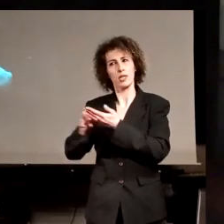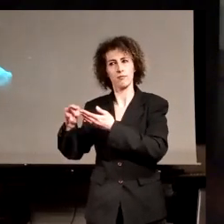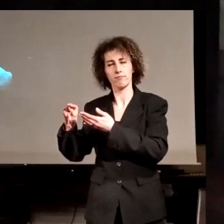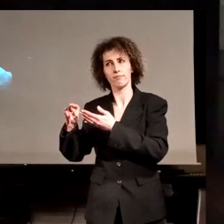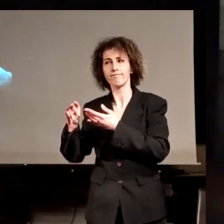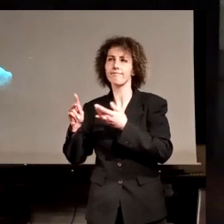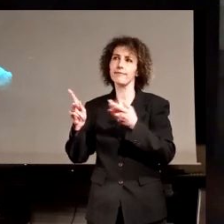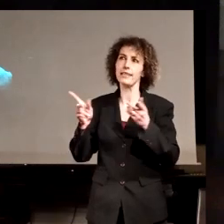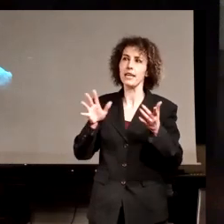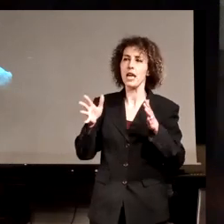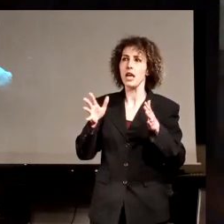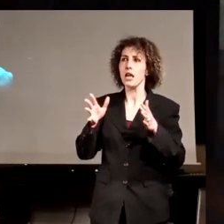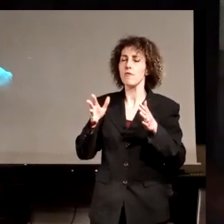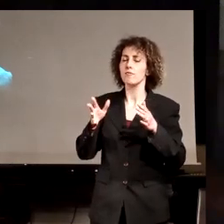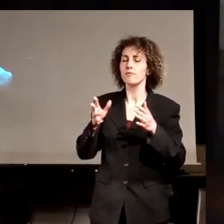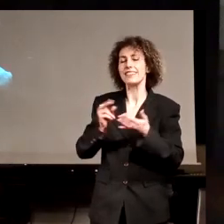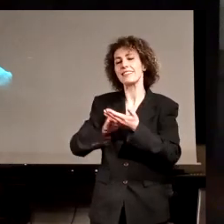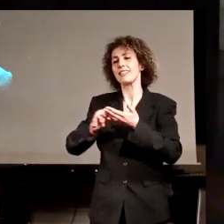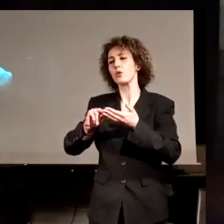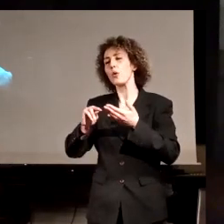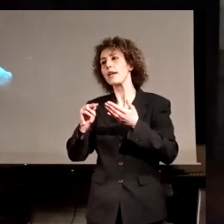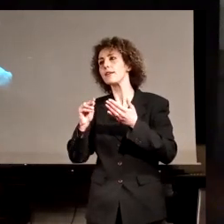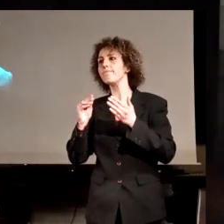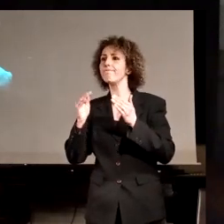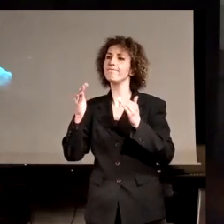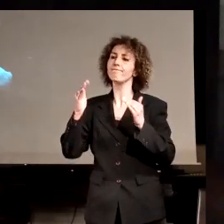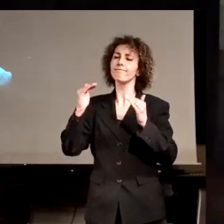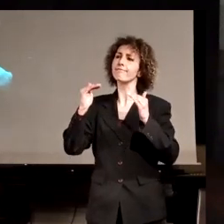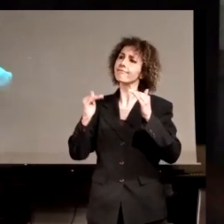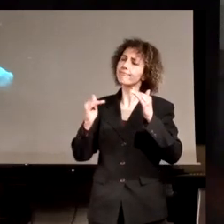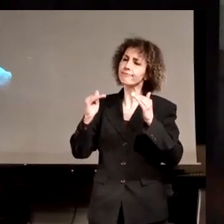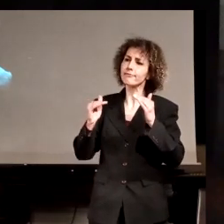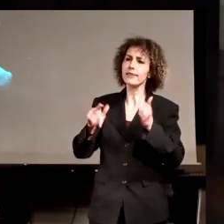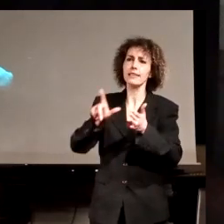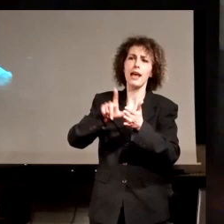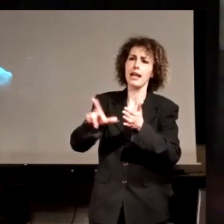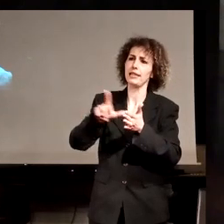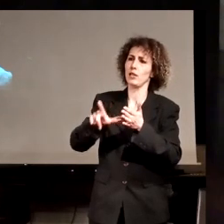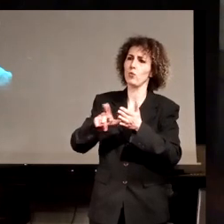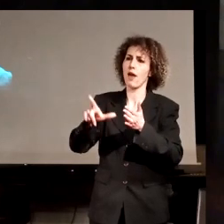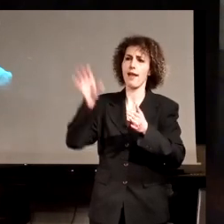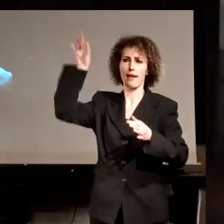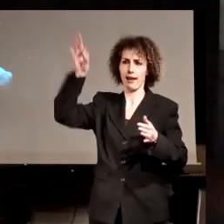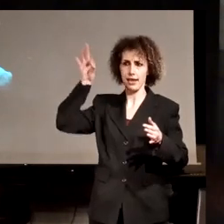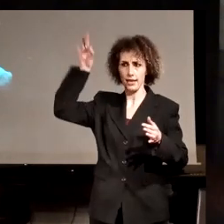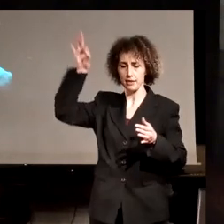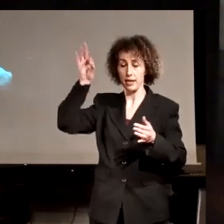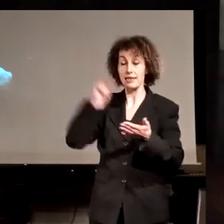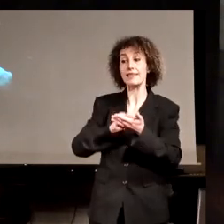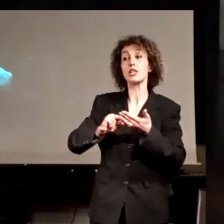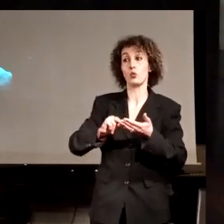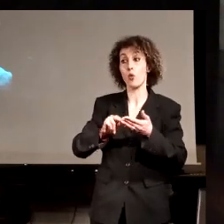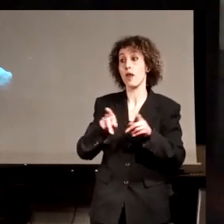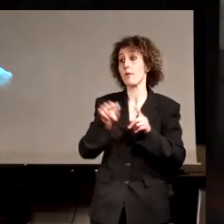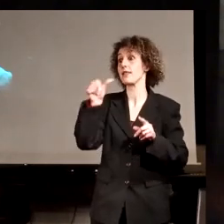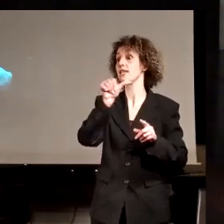morte per farmi capire scrittori mediocri stanno nelle antologie inglesi da sempre uno scrittore come stevenson è